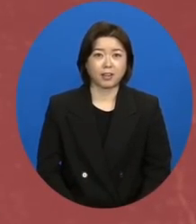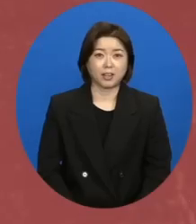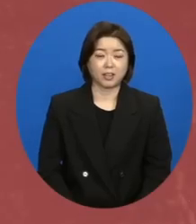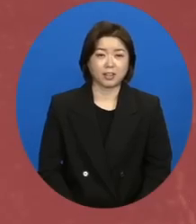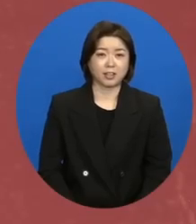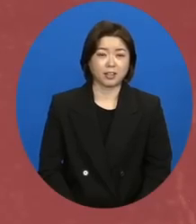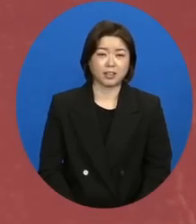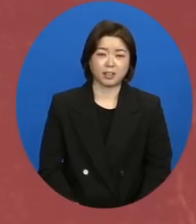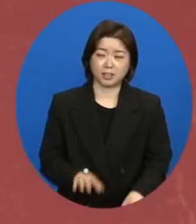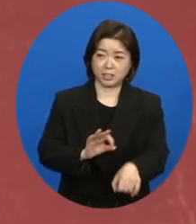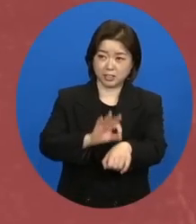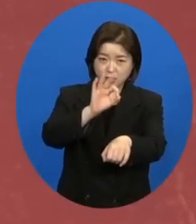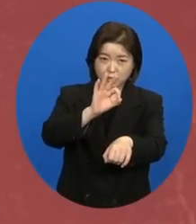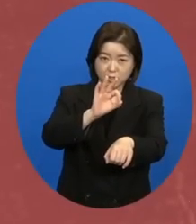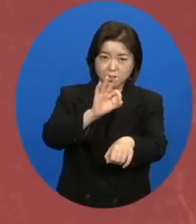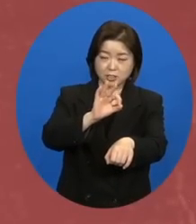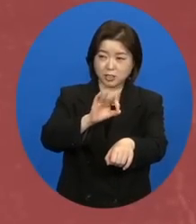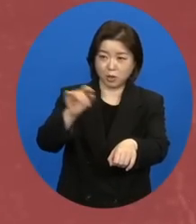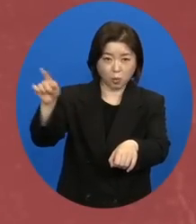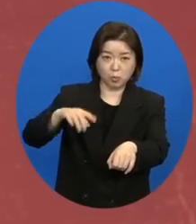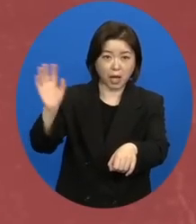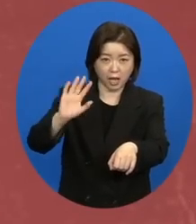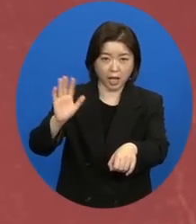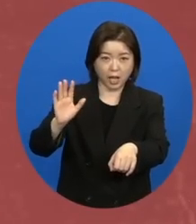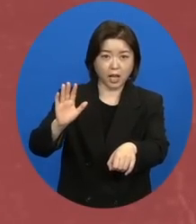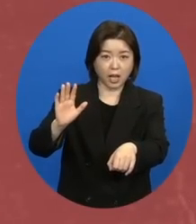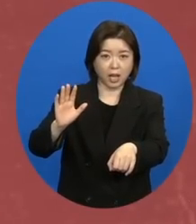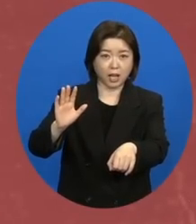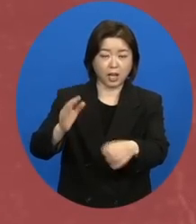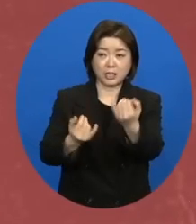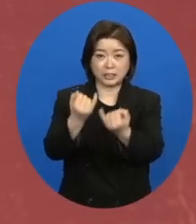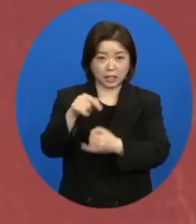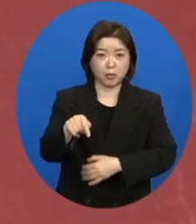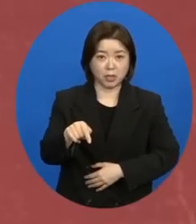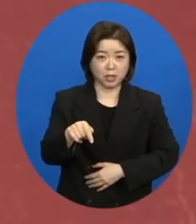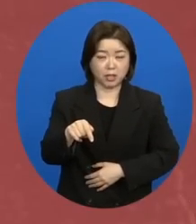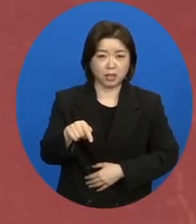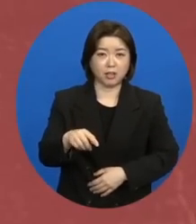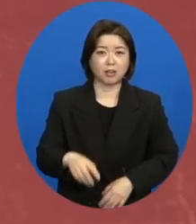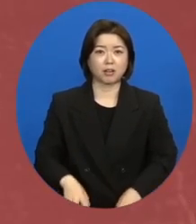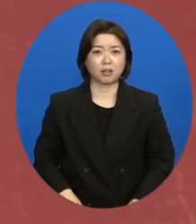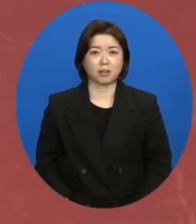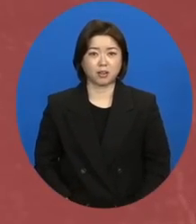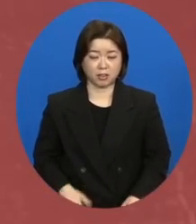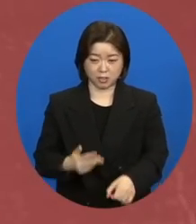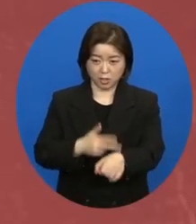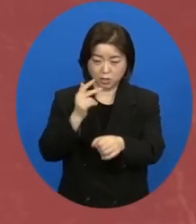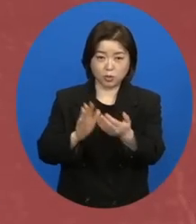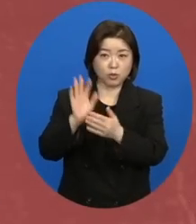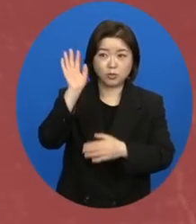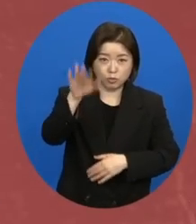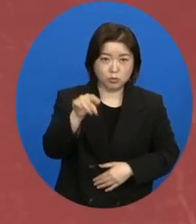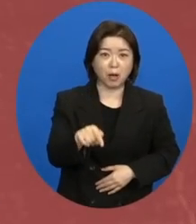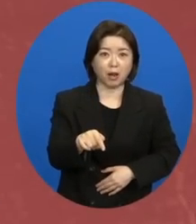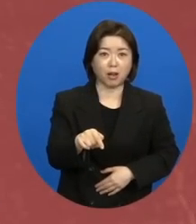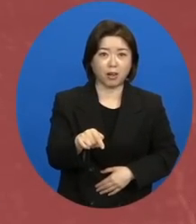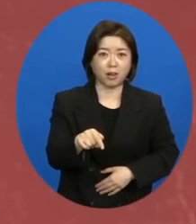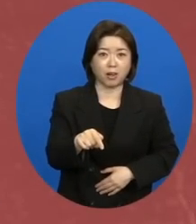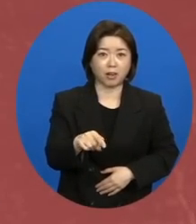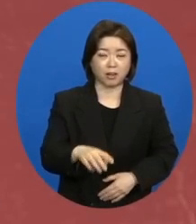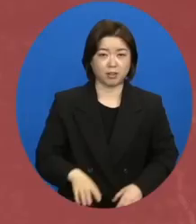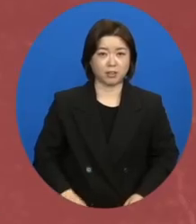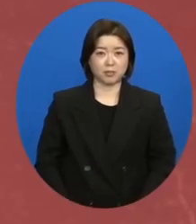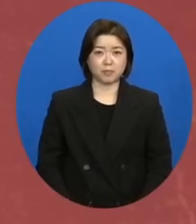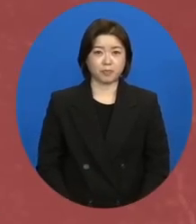게다가 10시 돼도 안 모이는 자매들이 7시에 출발하거든요.